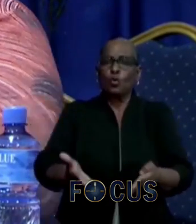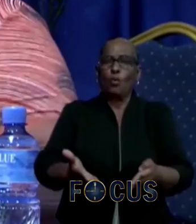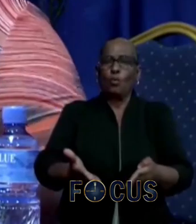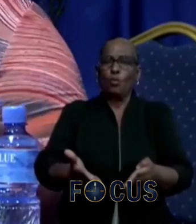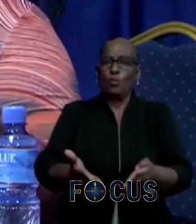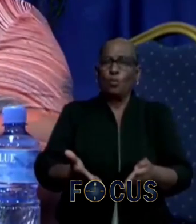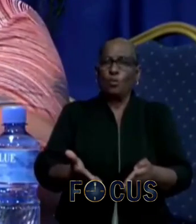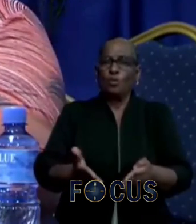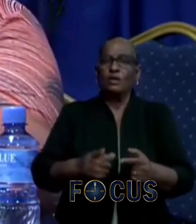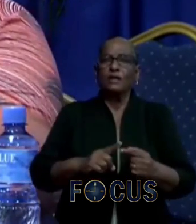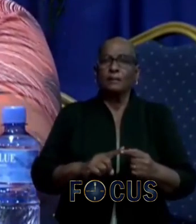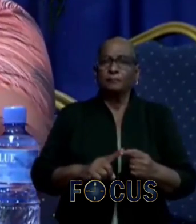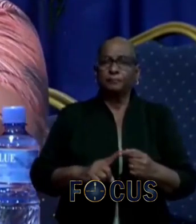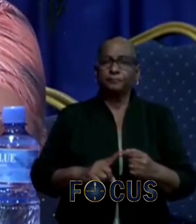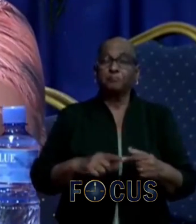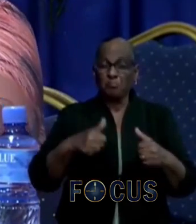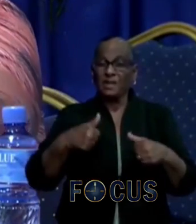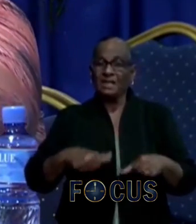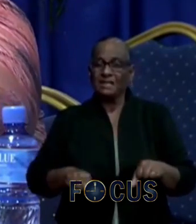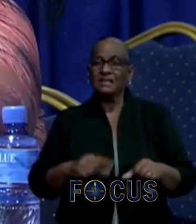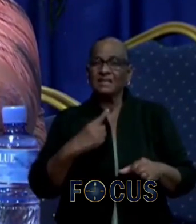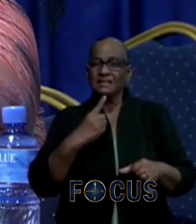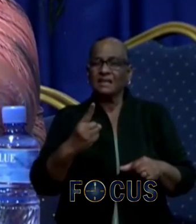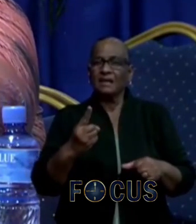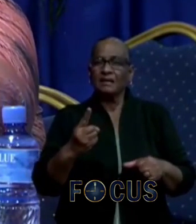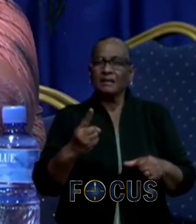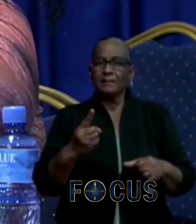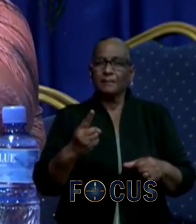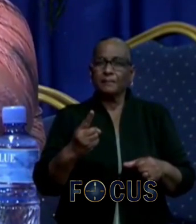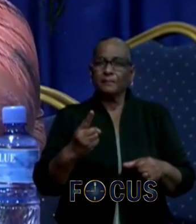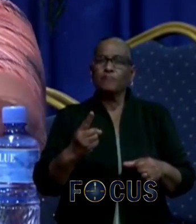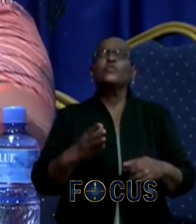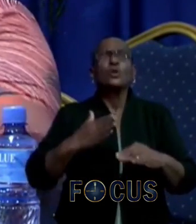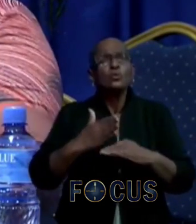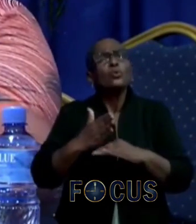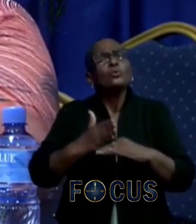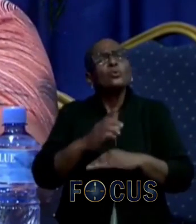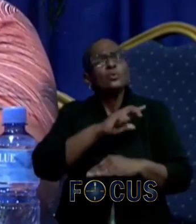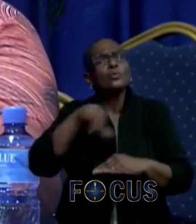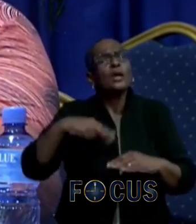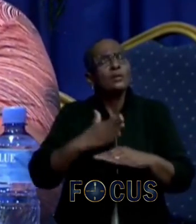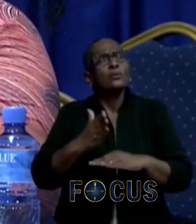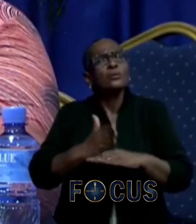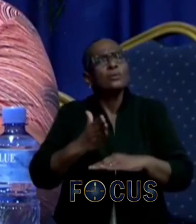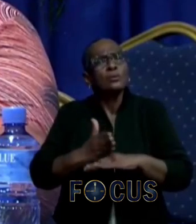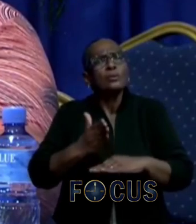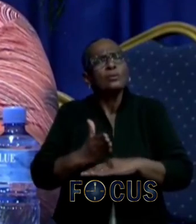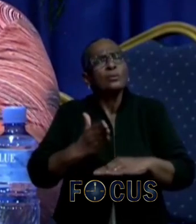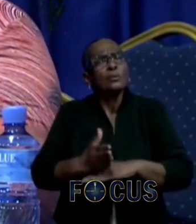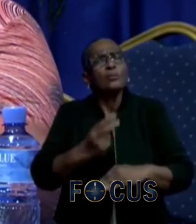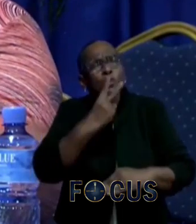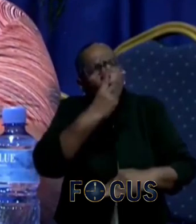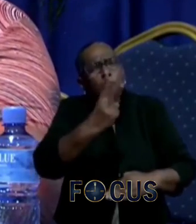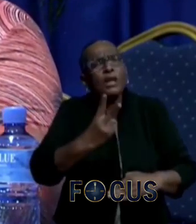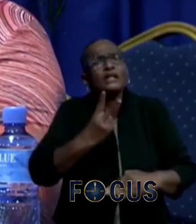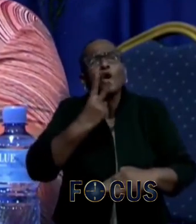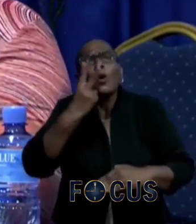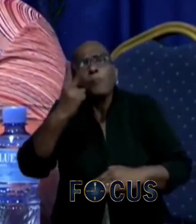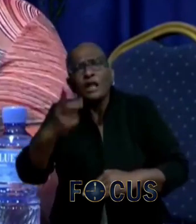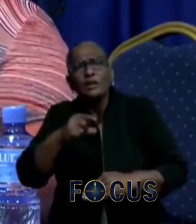om navolging. Ik wil benadrukken dat wij continu moeten letten op